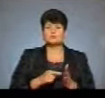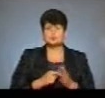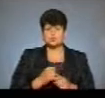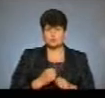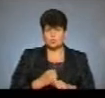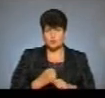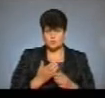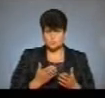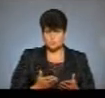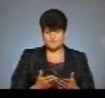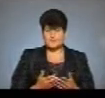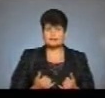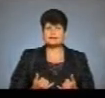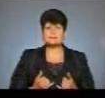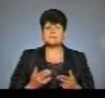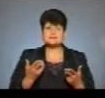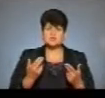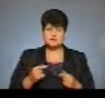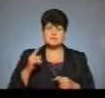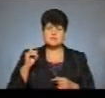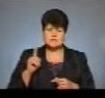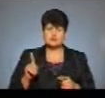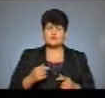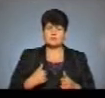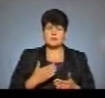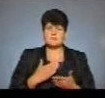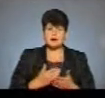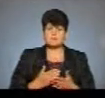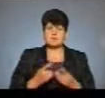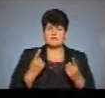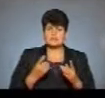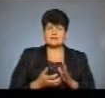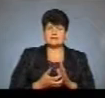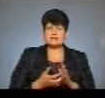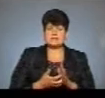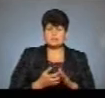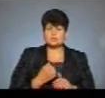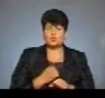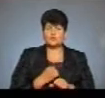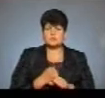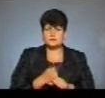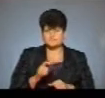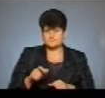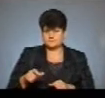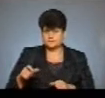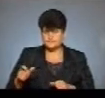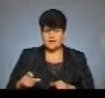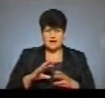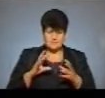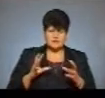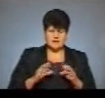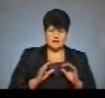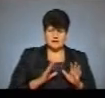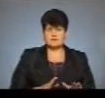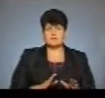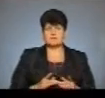кар'єрні форуми? Звичайно, ми знаємо, що ми зараз маємо великий брак кадрів і не тільки робітничих, але взагалі всіх кадрів.